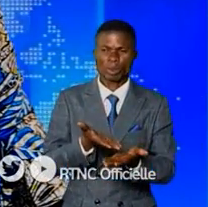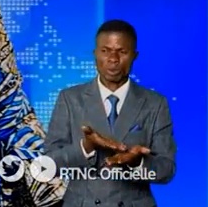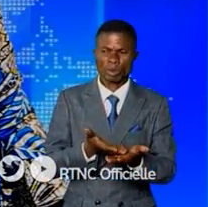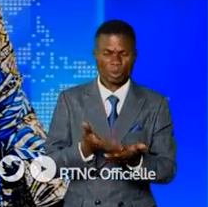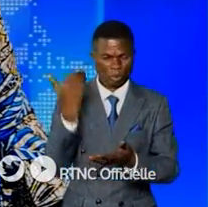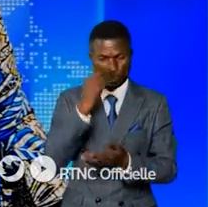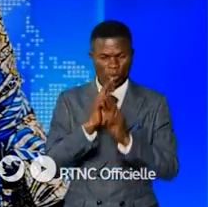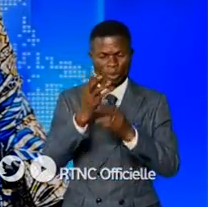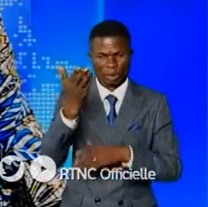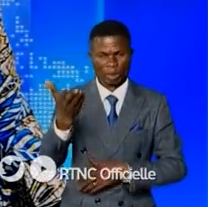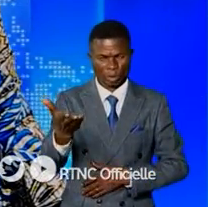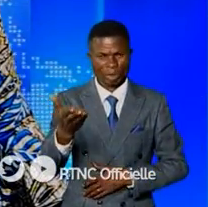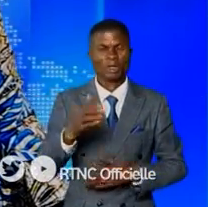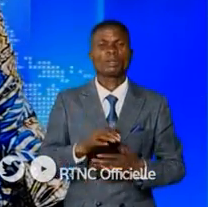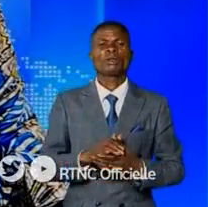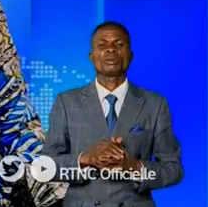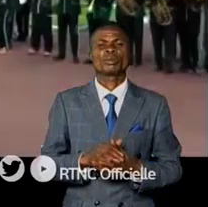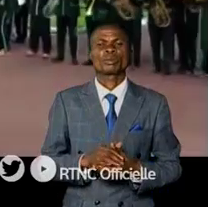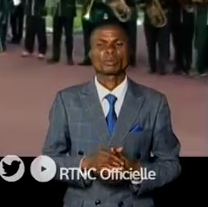Sylvie Moembo, Bernard Bodo, nous en disent long.